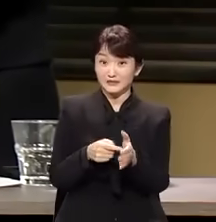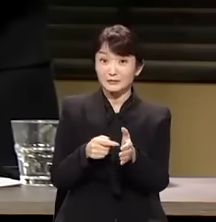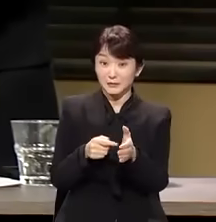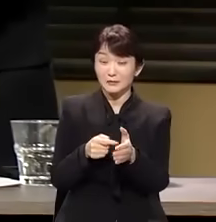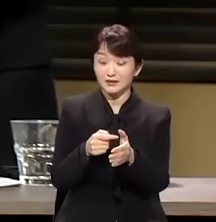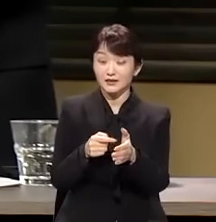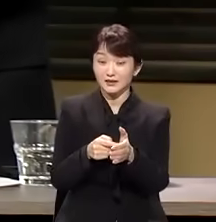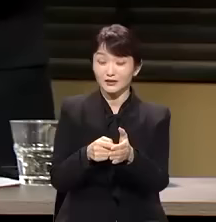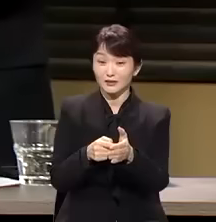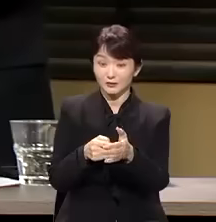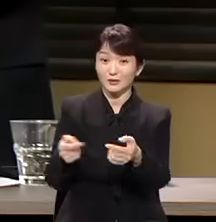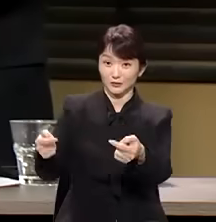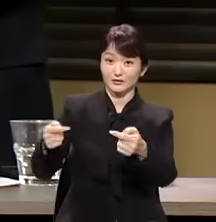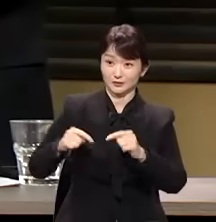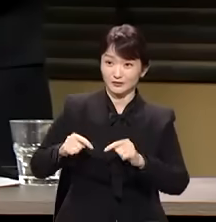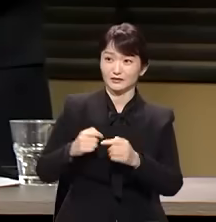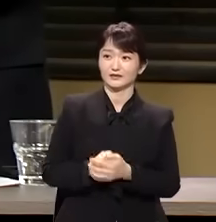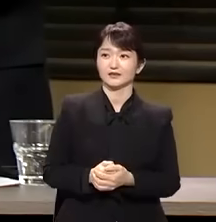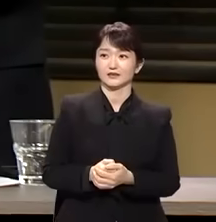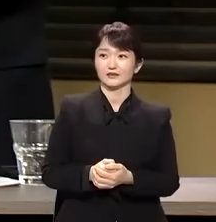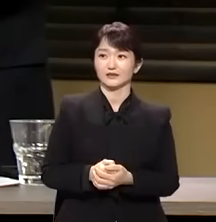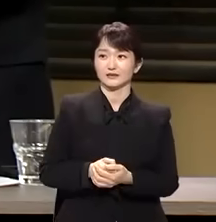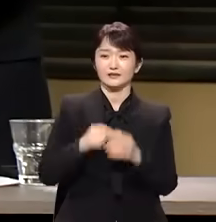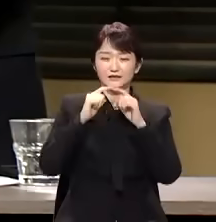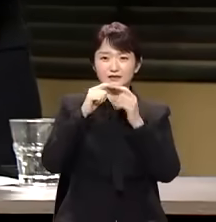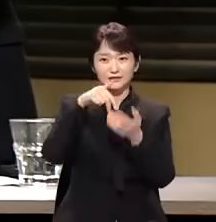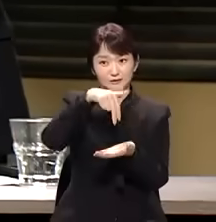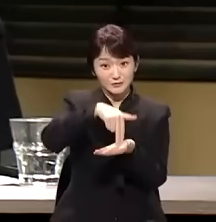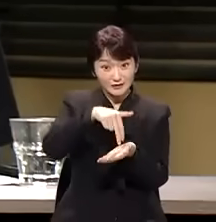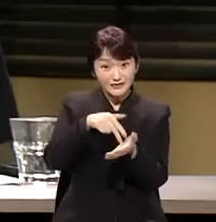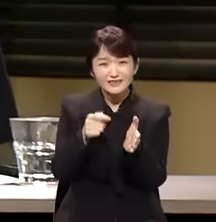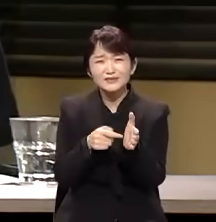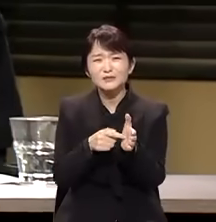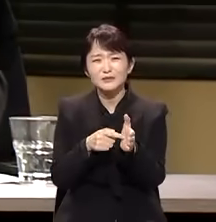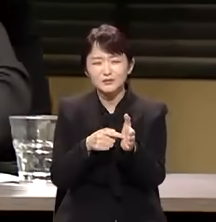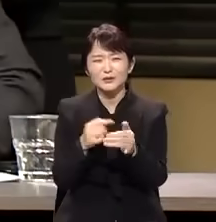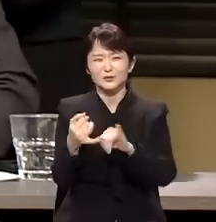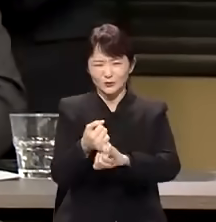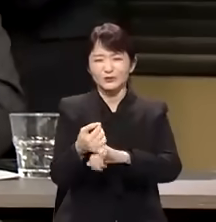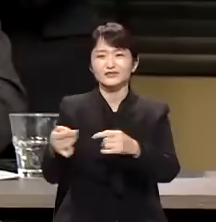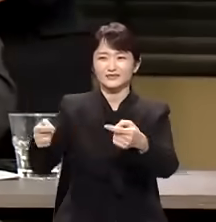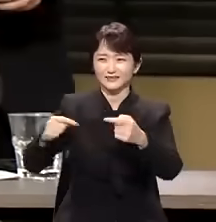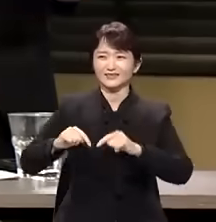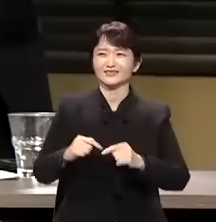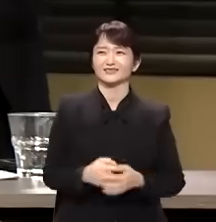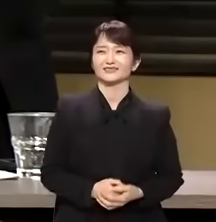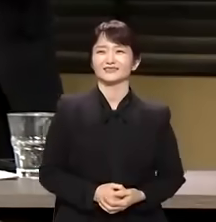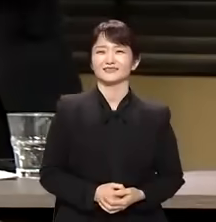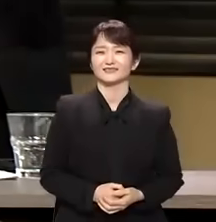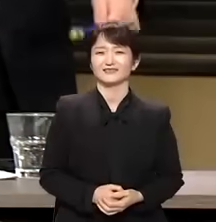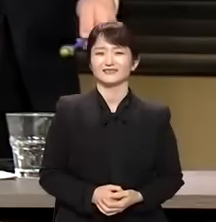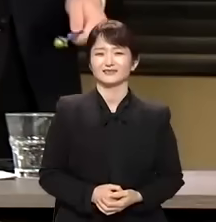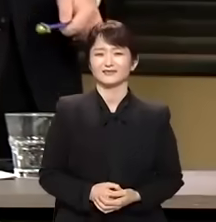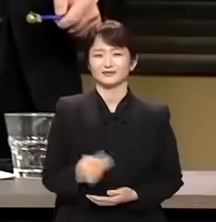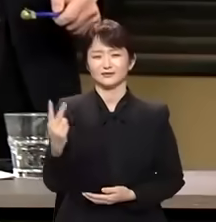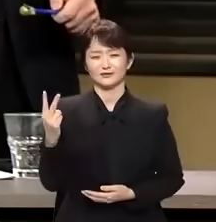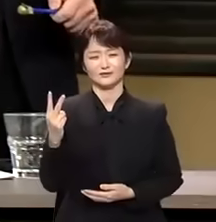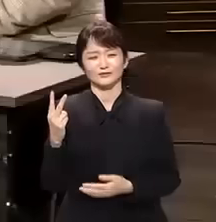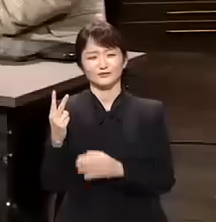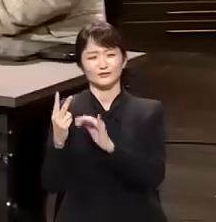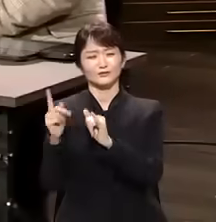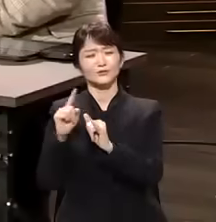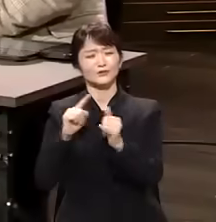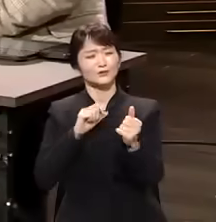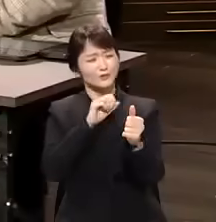한다 급하면 한다 사정이 급박 하면 내 한다 급해 급해 우리 아나요 아 좀 한 마디 좀 하세요 좀